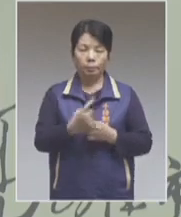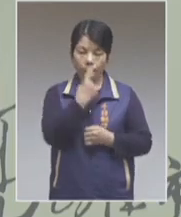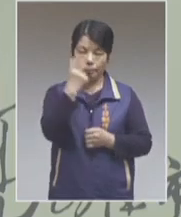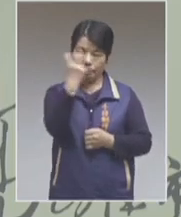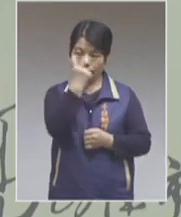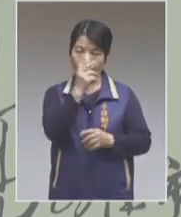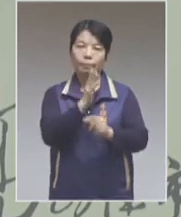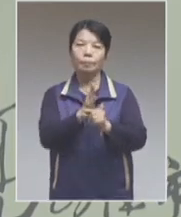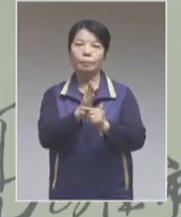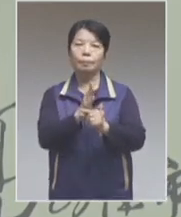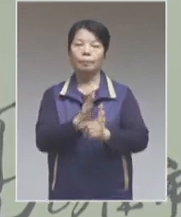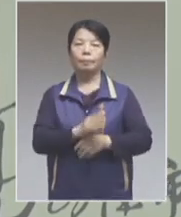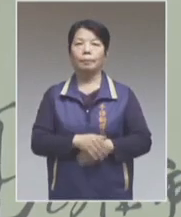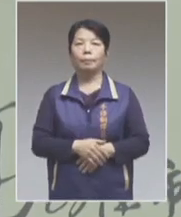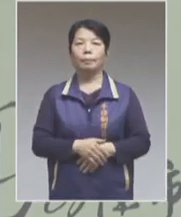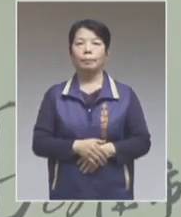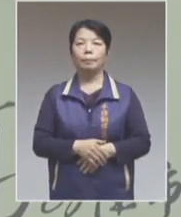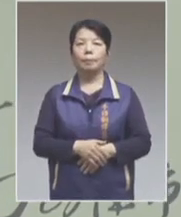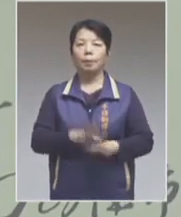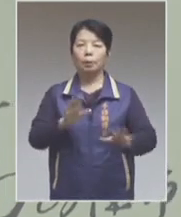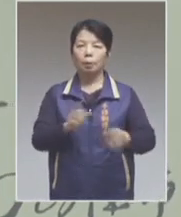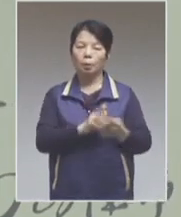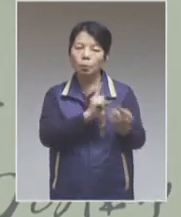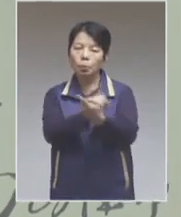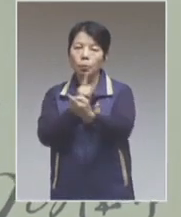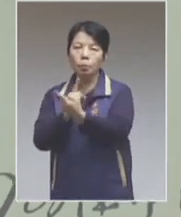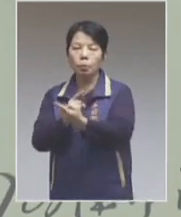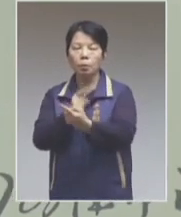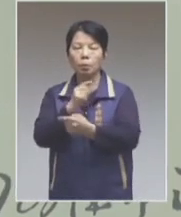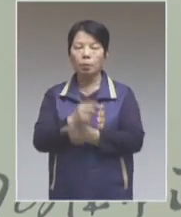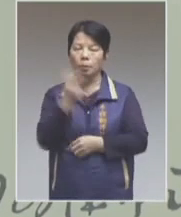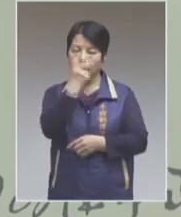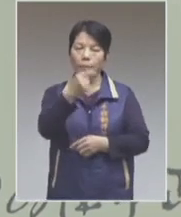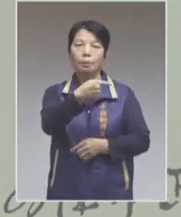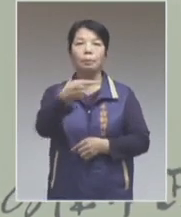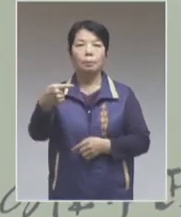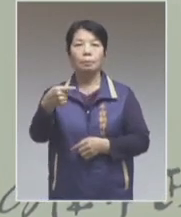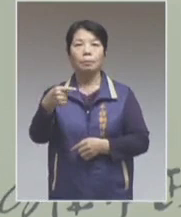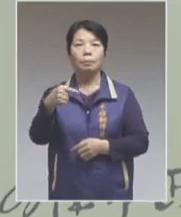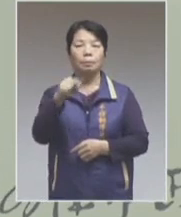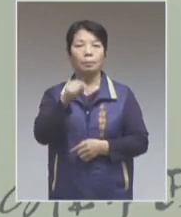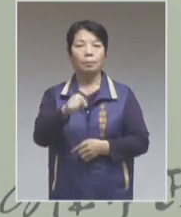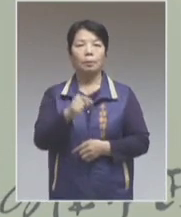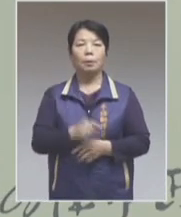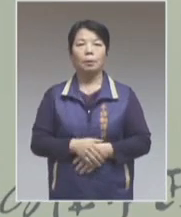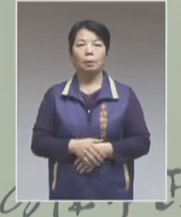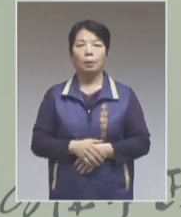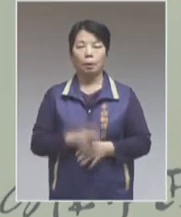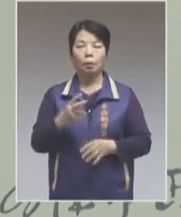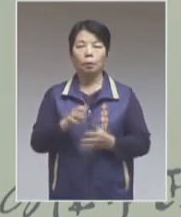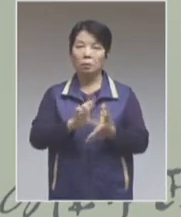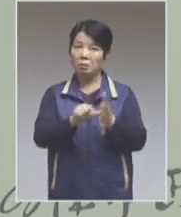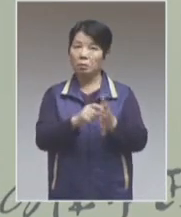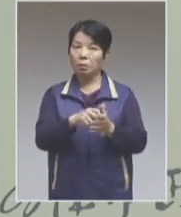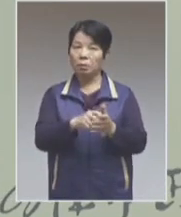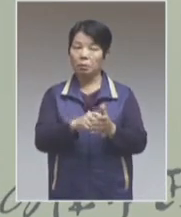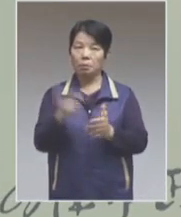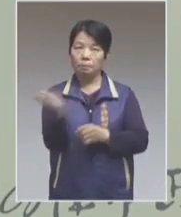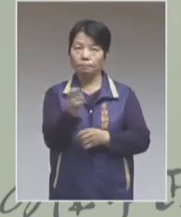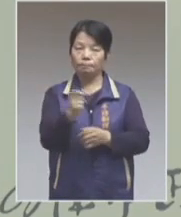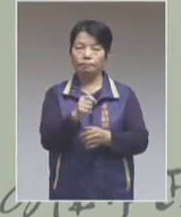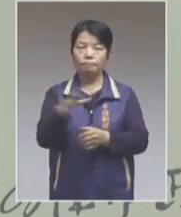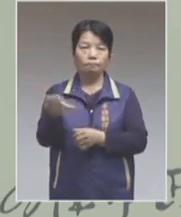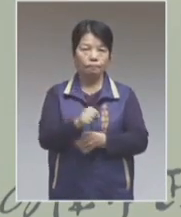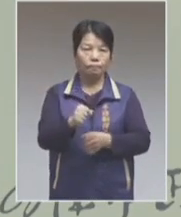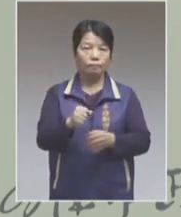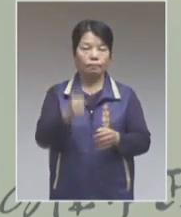哎，不过从他的密切接触都是阴性来看，哦，事实上，因为发现的早，哦，所以风险不高，哦，在